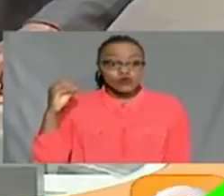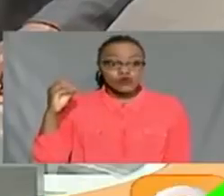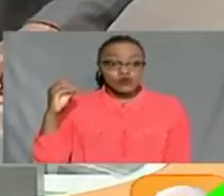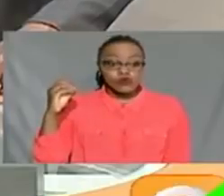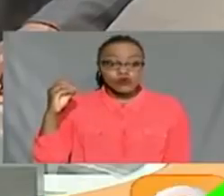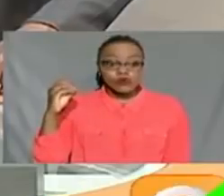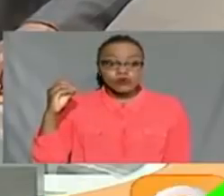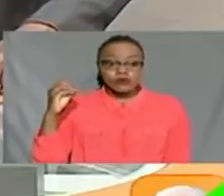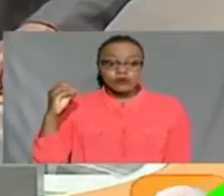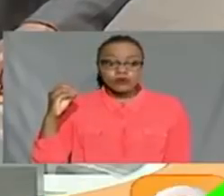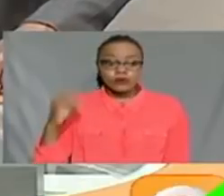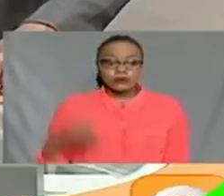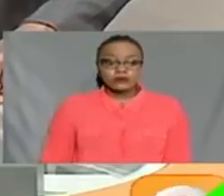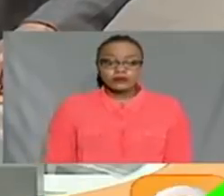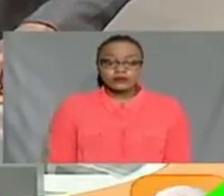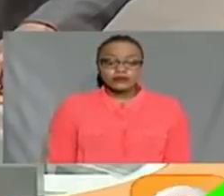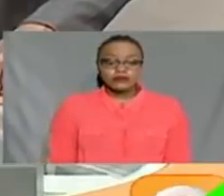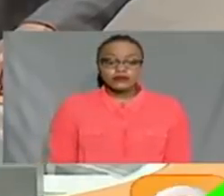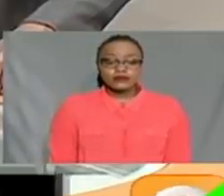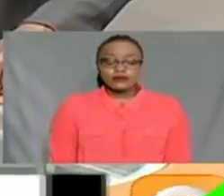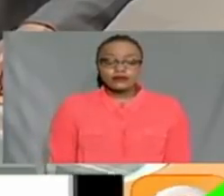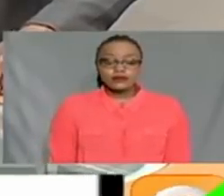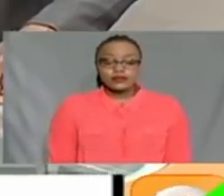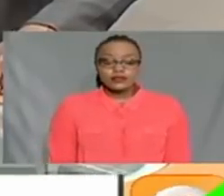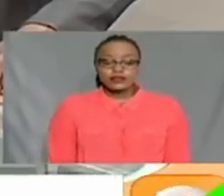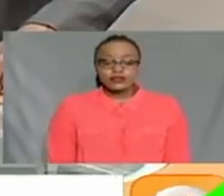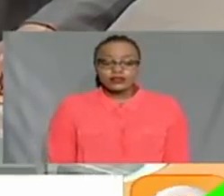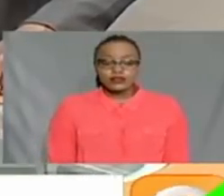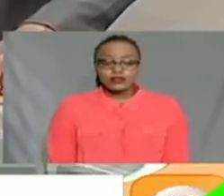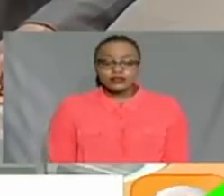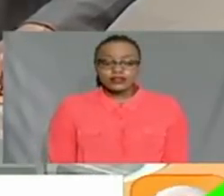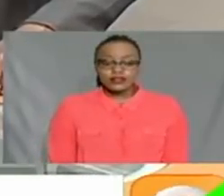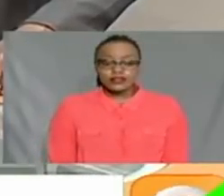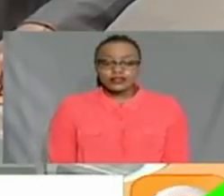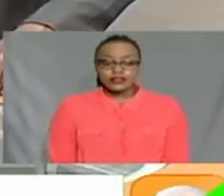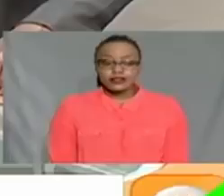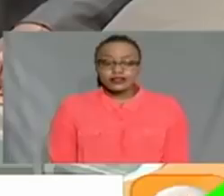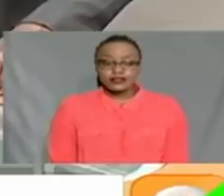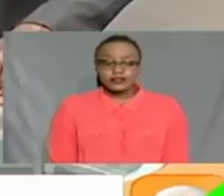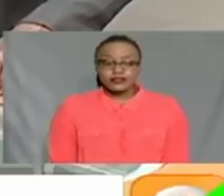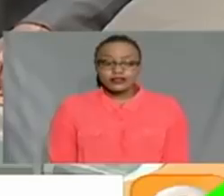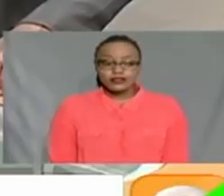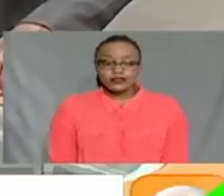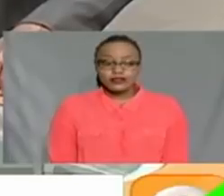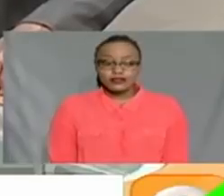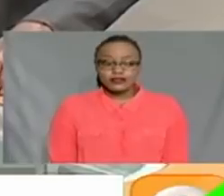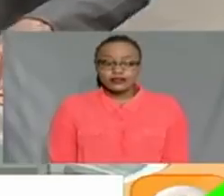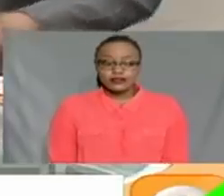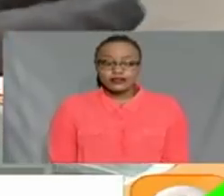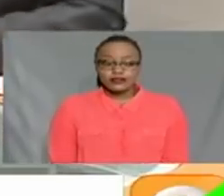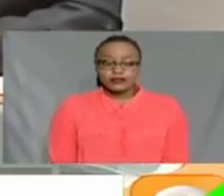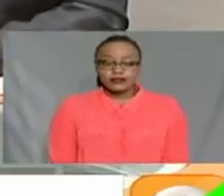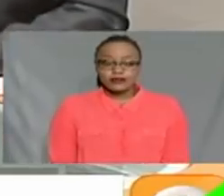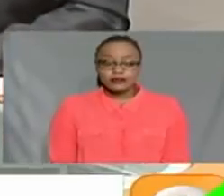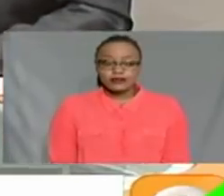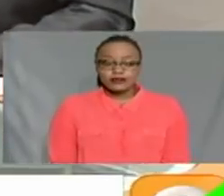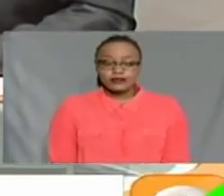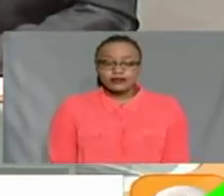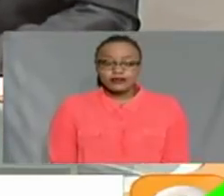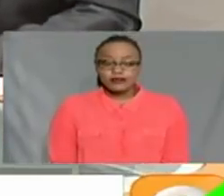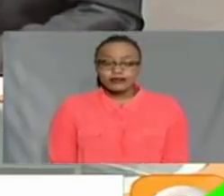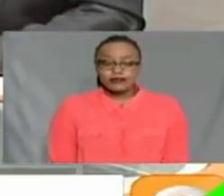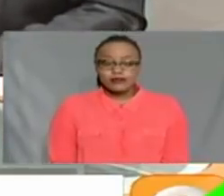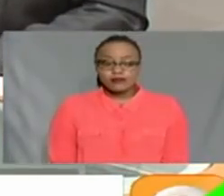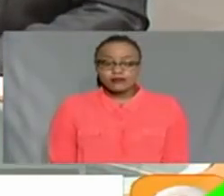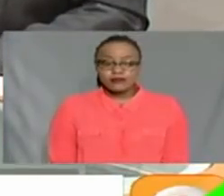Ni kwamba kilio cha kudai haki na ukweli wa mambo kilisheheni katika mazishi ya Sajini Arnold Kipyegon Kenei katika eneo la Chamasis